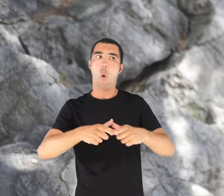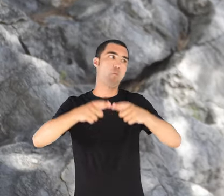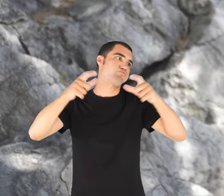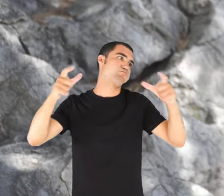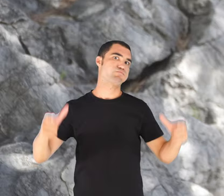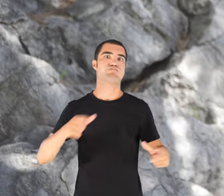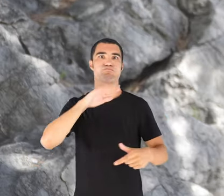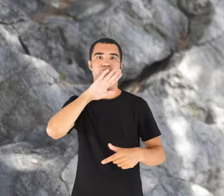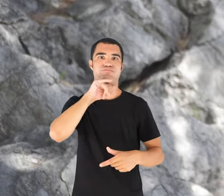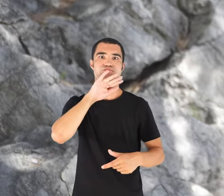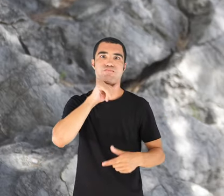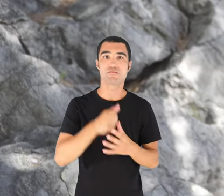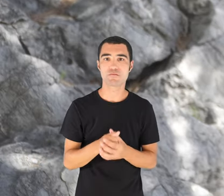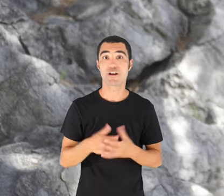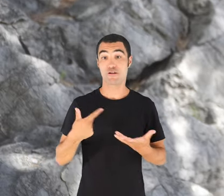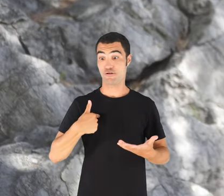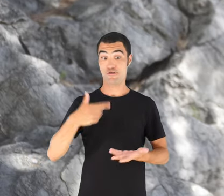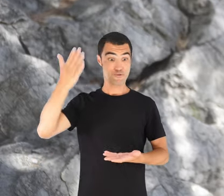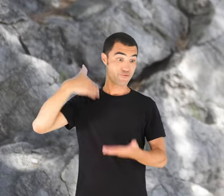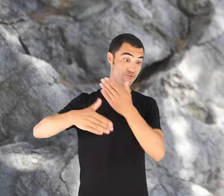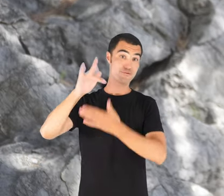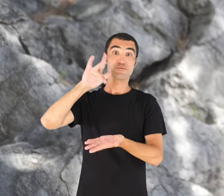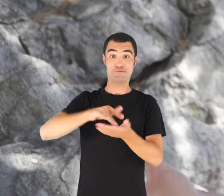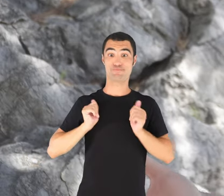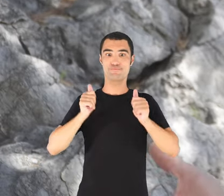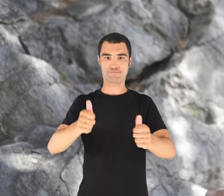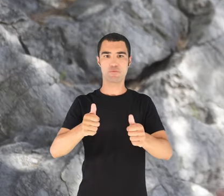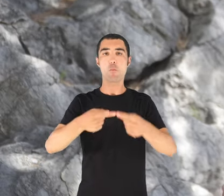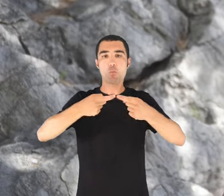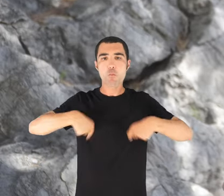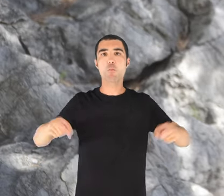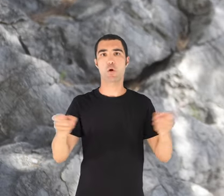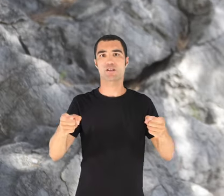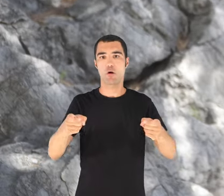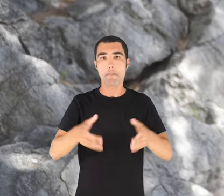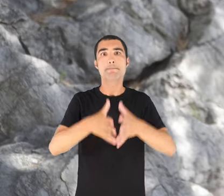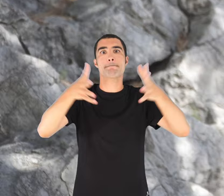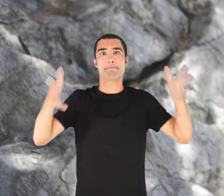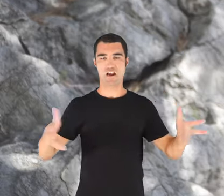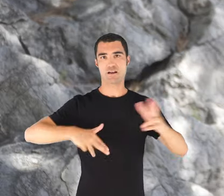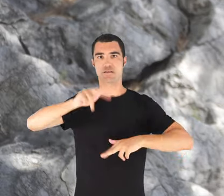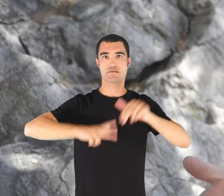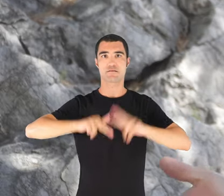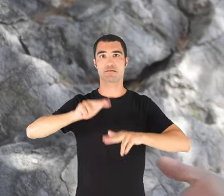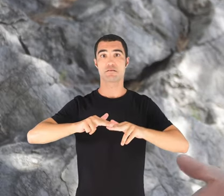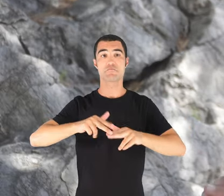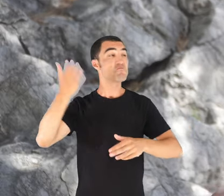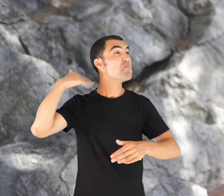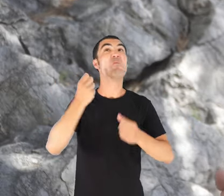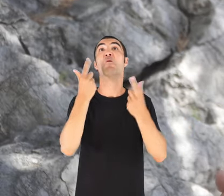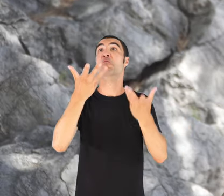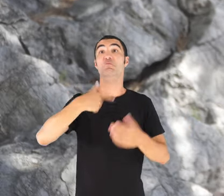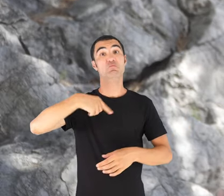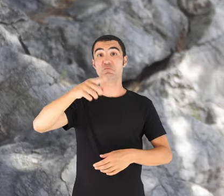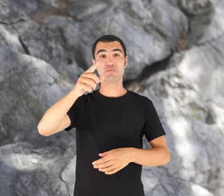augmentat una borrada. O sigui, quan jo vaig començar a pescar se va ampliar esport, i no sé el número que hi havia